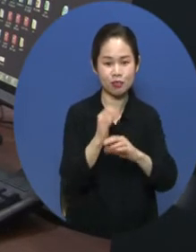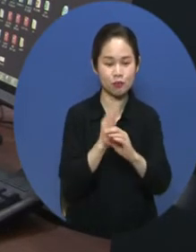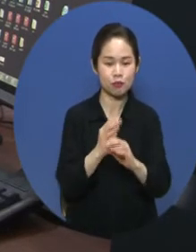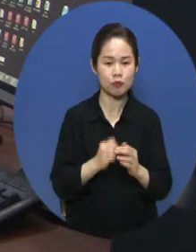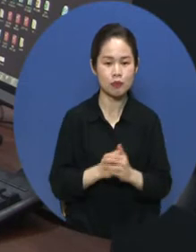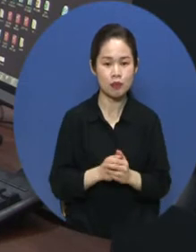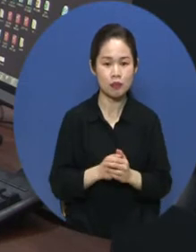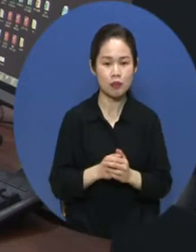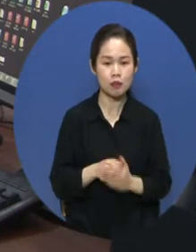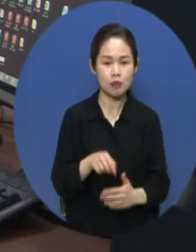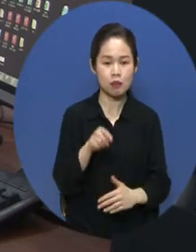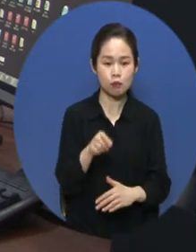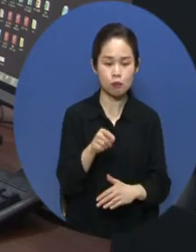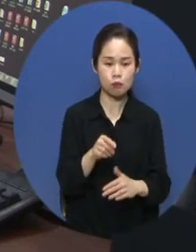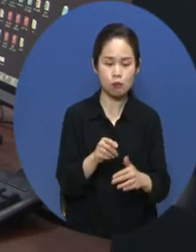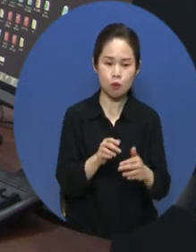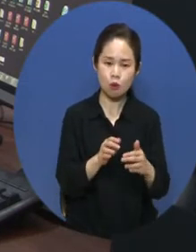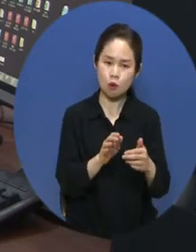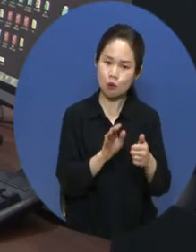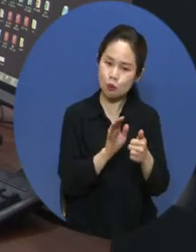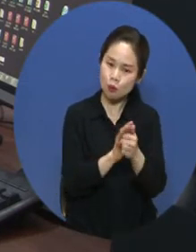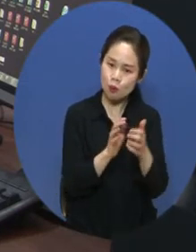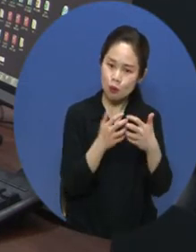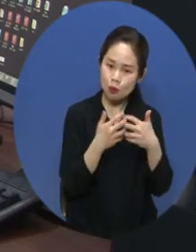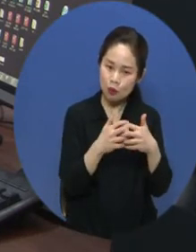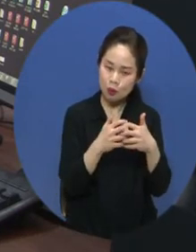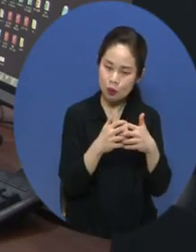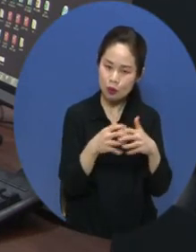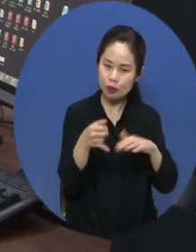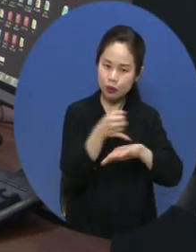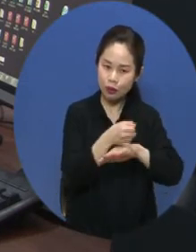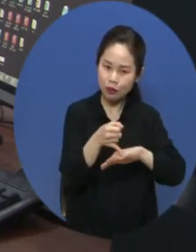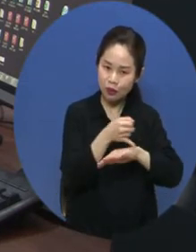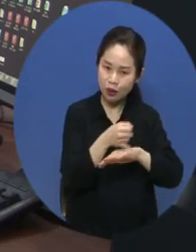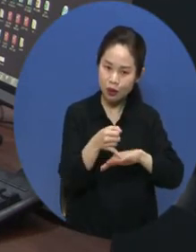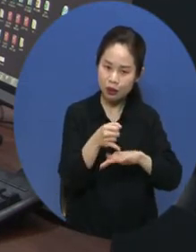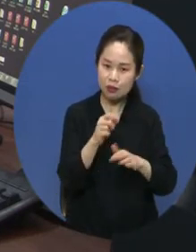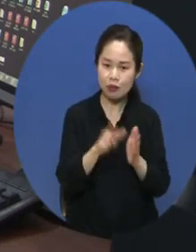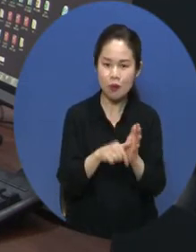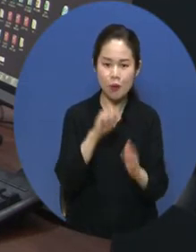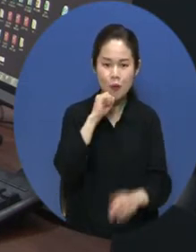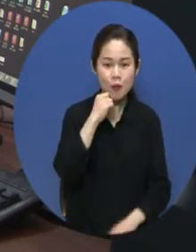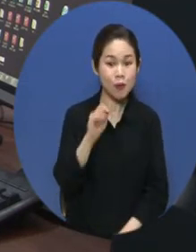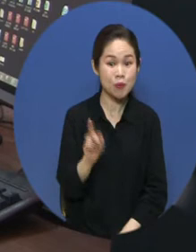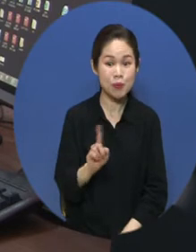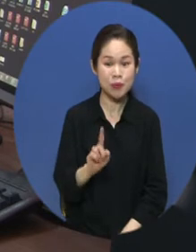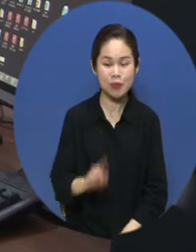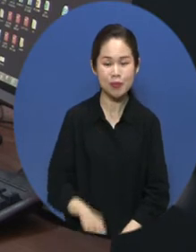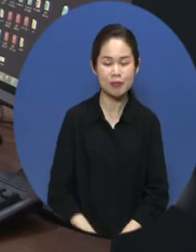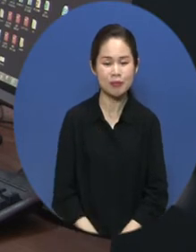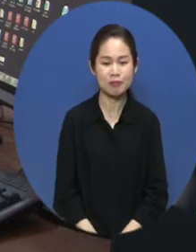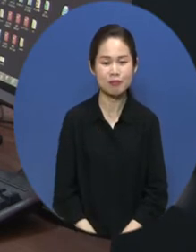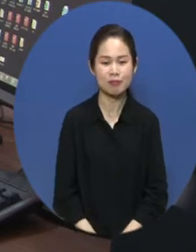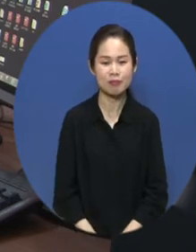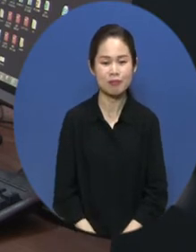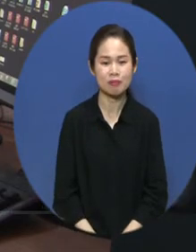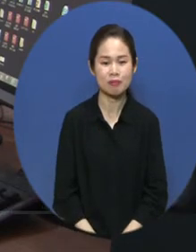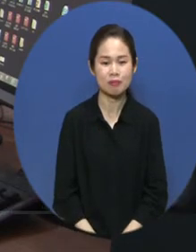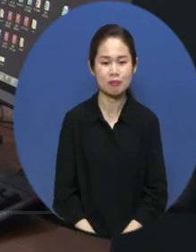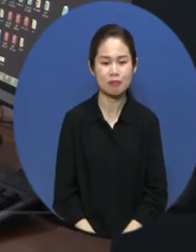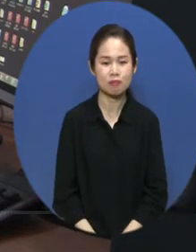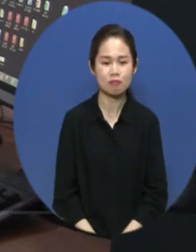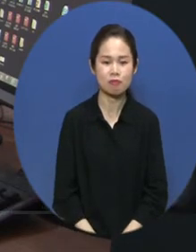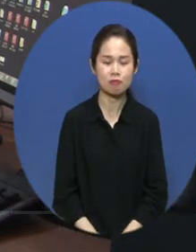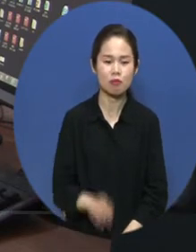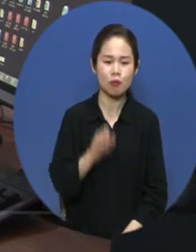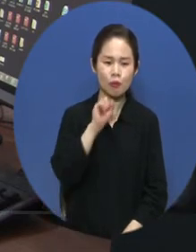그 보조기구 디자인을 이제 직접적으로 작업을 하시는데, 네. 그 작업하시면서 어려운 부분이 있다면 뭐가 있을까요?